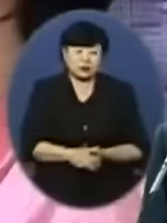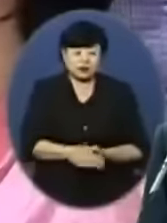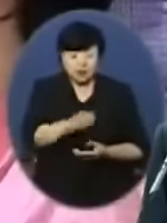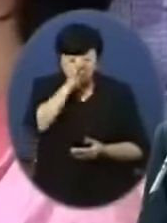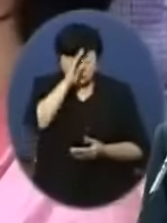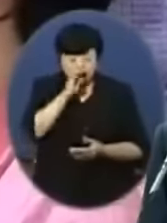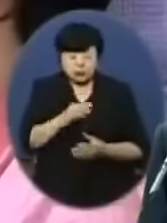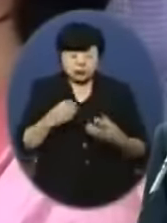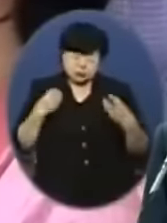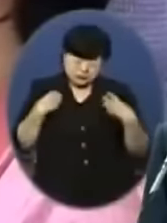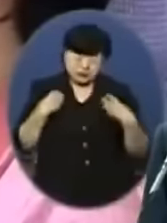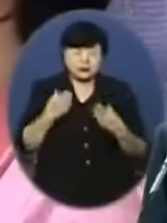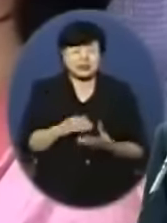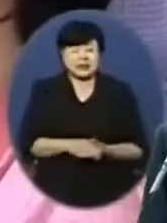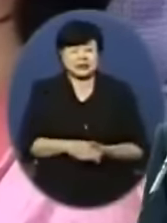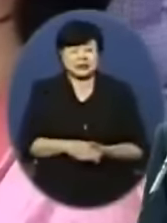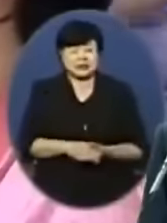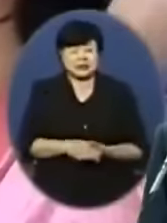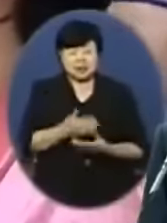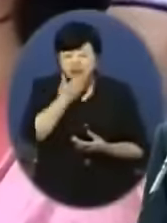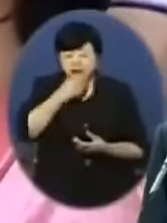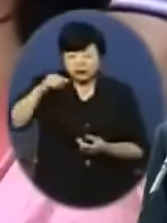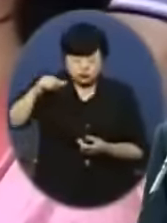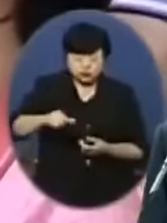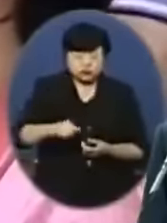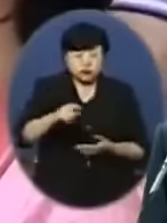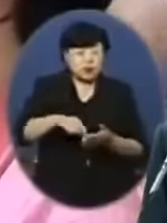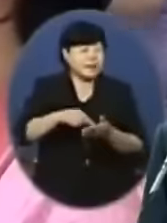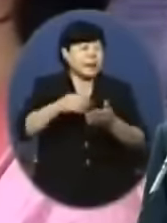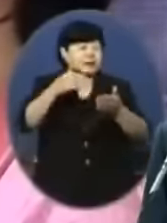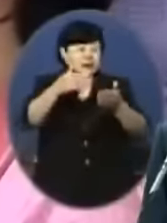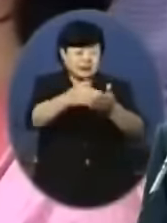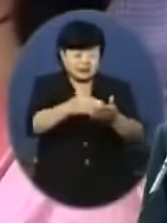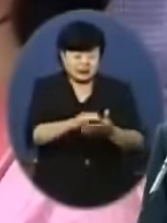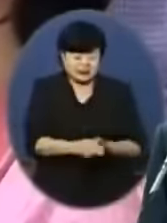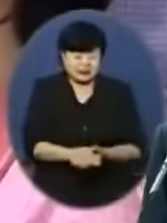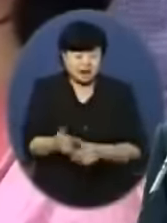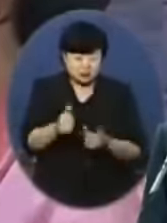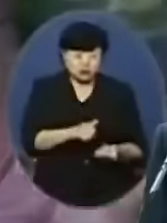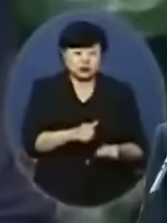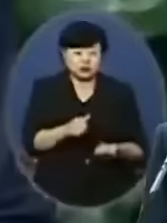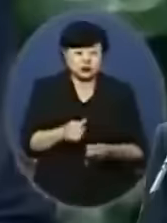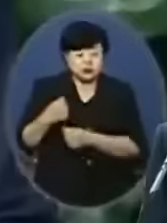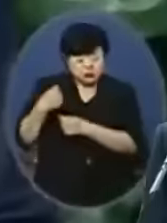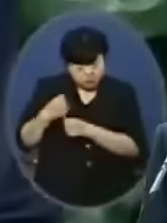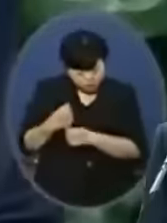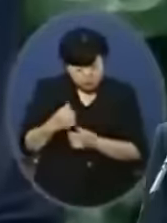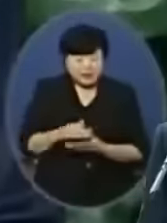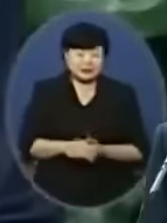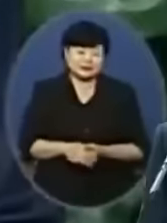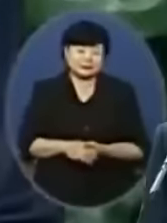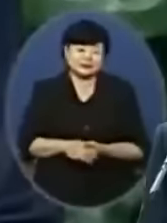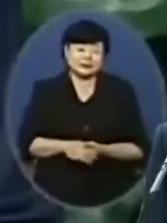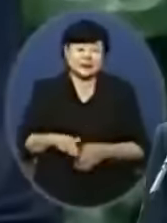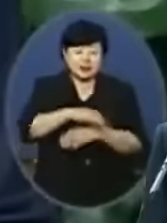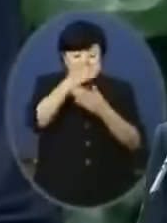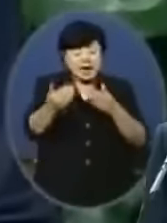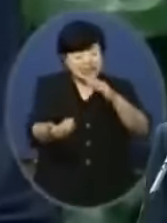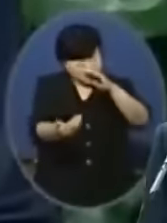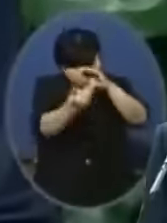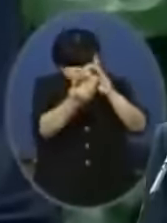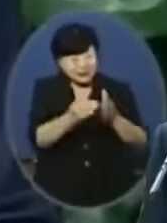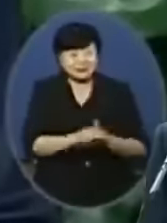병도 내가 책임졌다. 너희 재주도 내가 갚았다. 너희 죽음도 내가 짊어졌다. 다